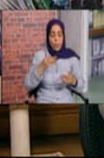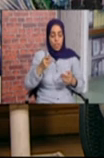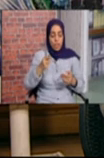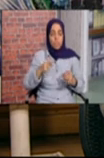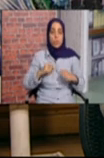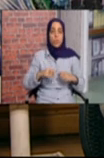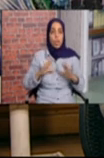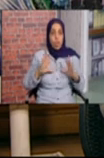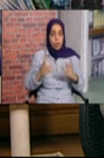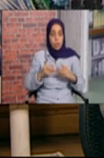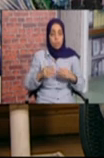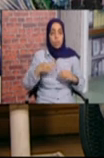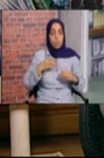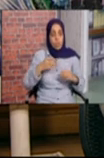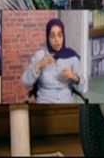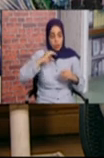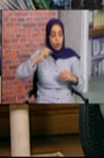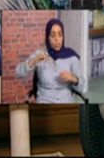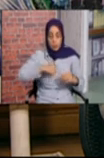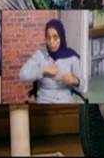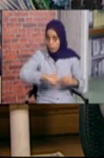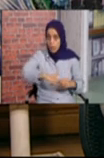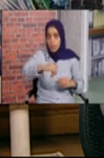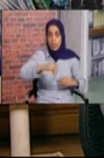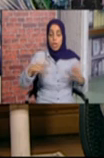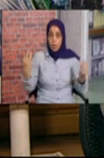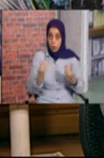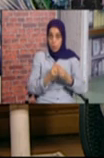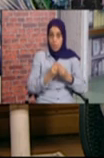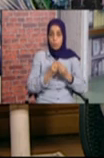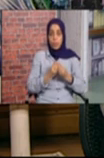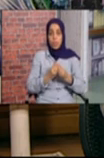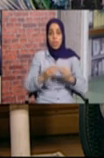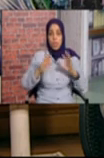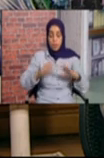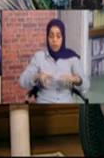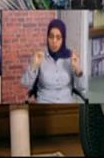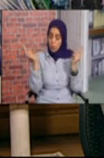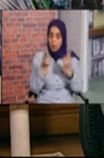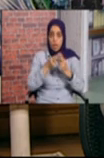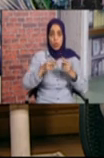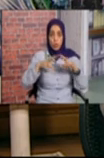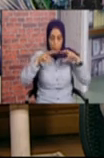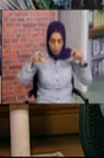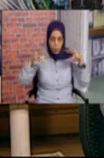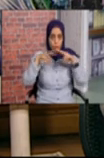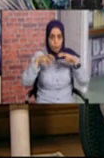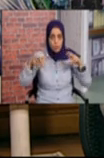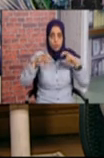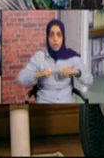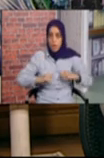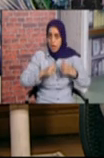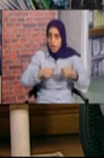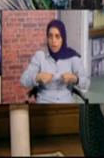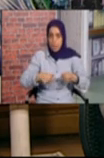جدا خد سيادة الرئيس فترة طويلة محاولة تثبيت أركان الدولة ثم شرح حقيقة ما حدث من